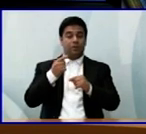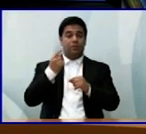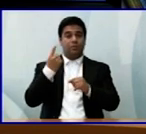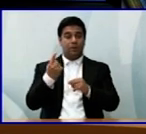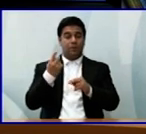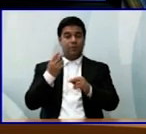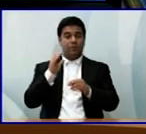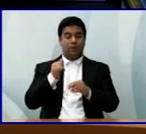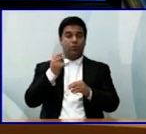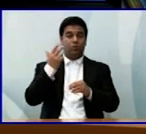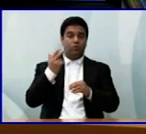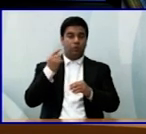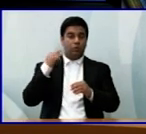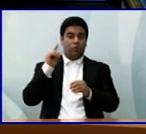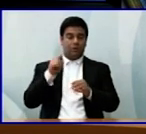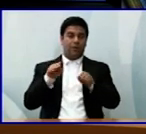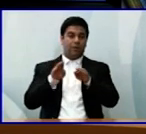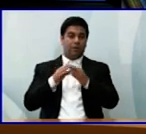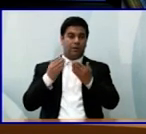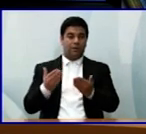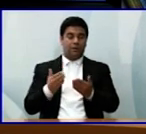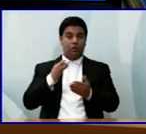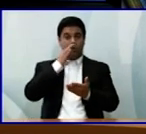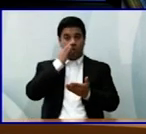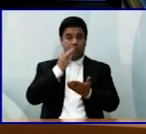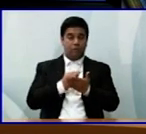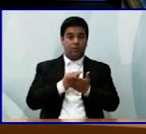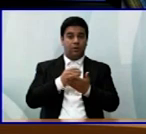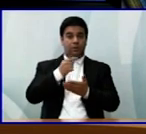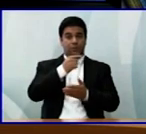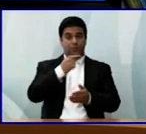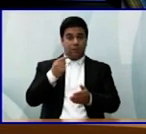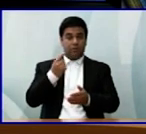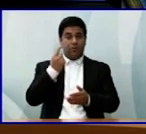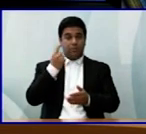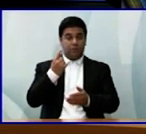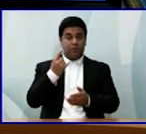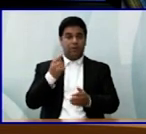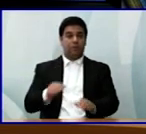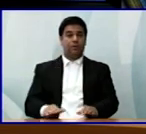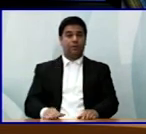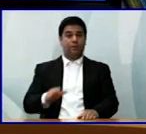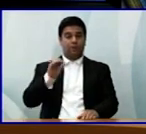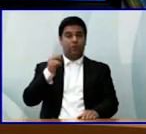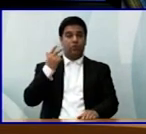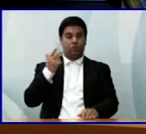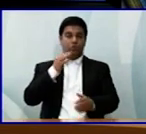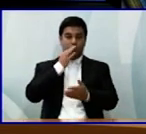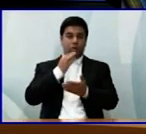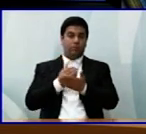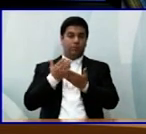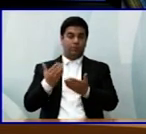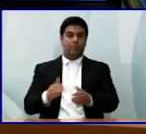ga va 3 sonlariga teng ekan. Javob minus 1 taqsim 3 va 3 javoblari